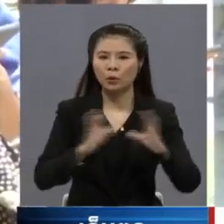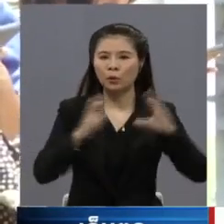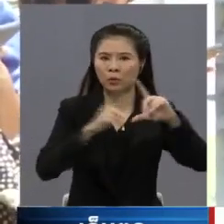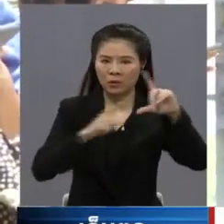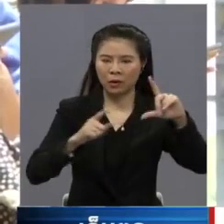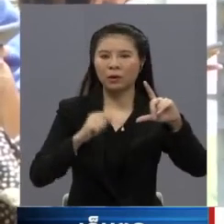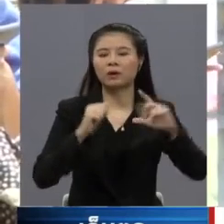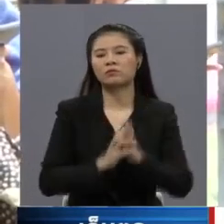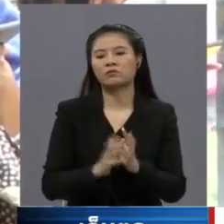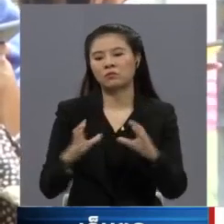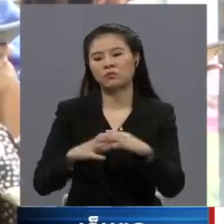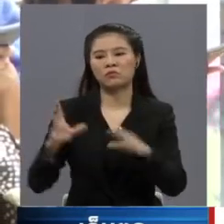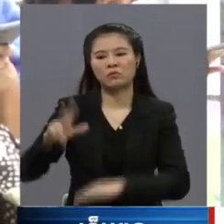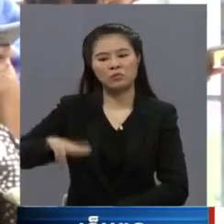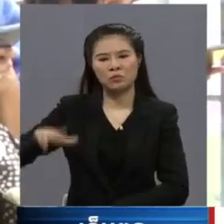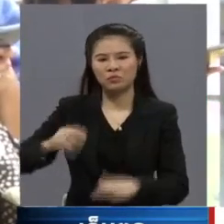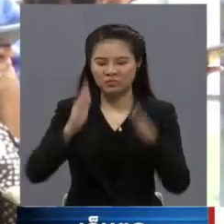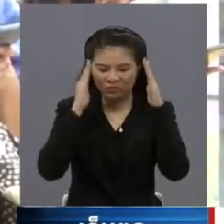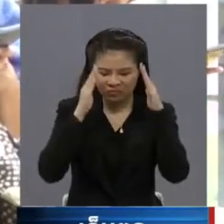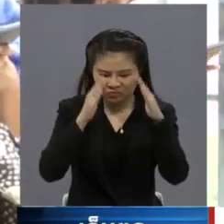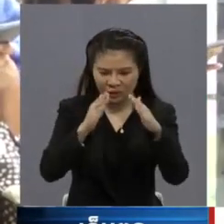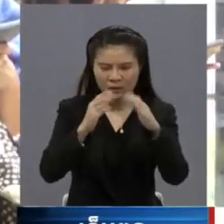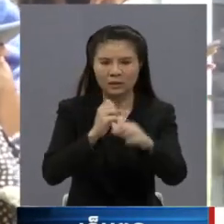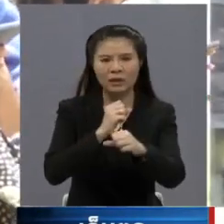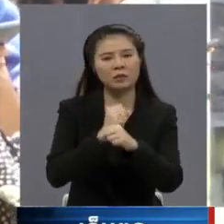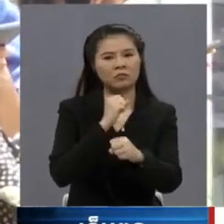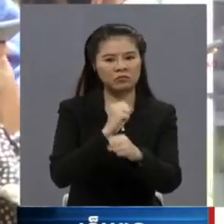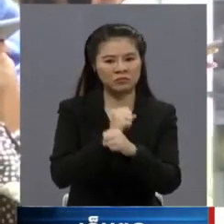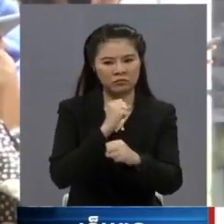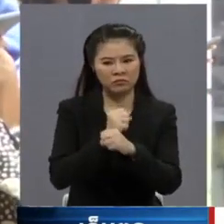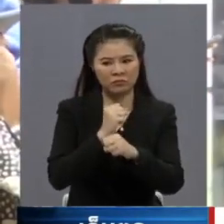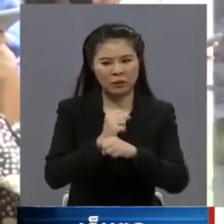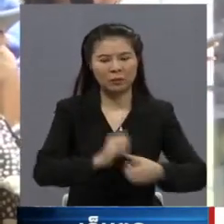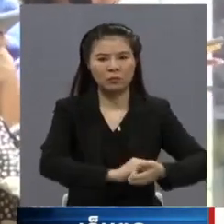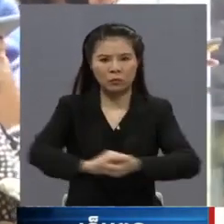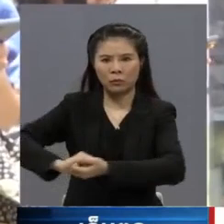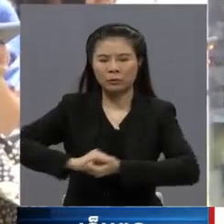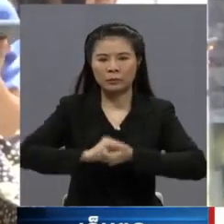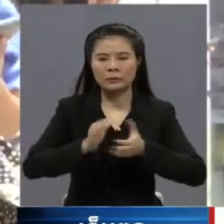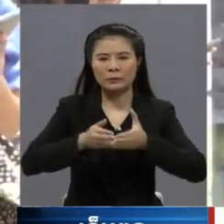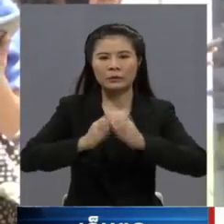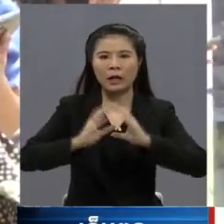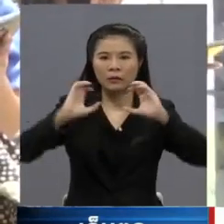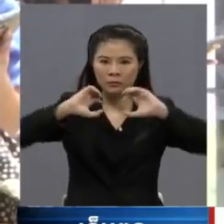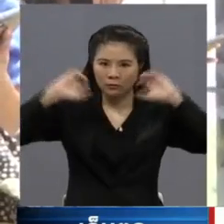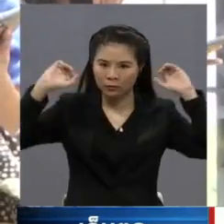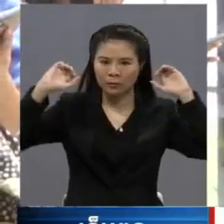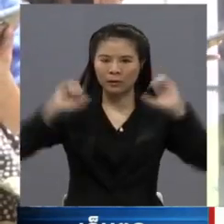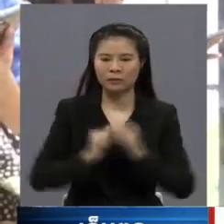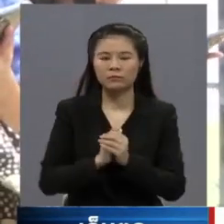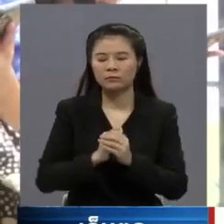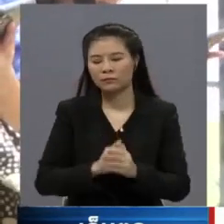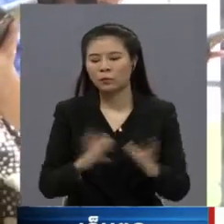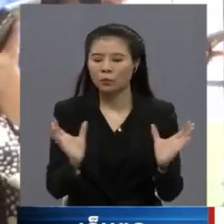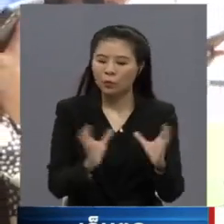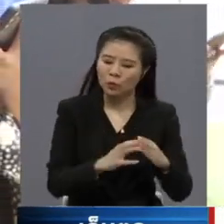เชื่อว่าเพื่อไทยยังมีความมุ่งมั่นและจริงใจในการจัดตั้งรัฐบาลร่วมกันกับพรรคเขาแล้วก็เราเองและอีกหลายพ